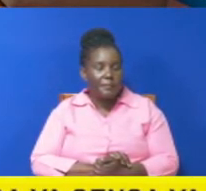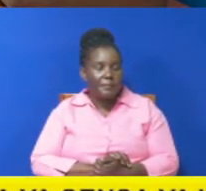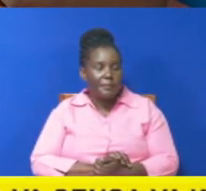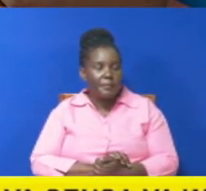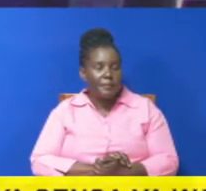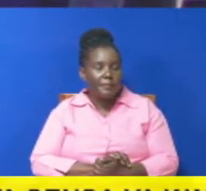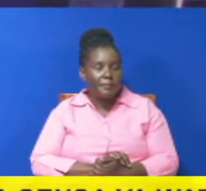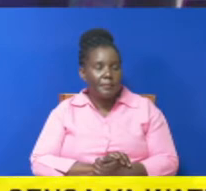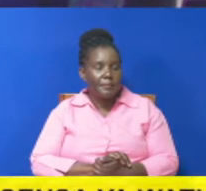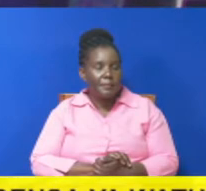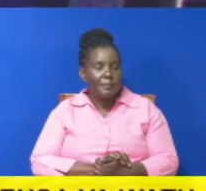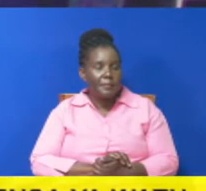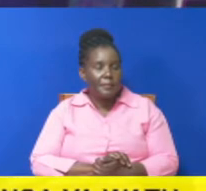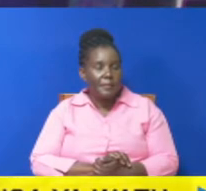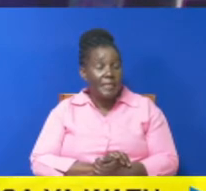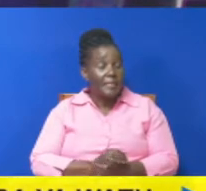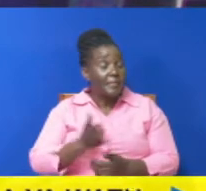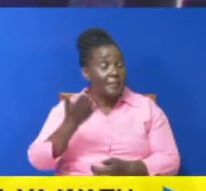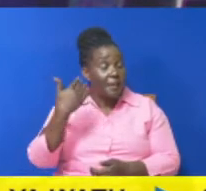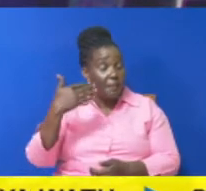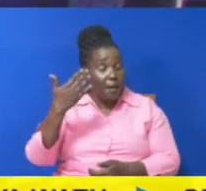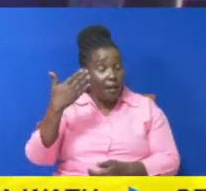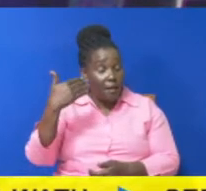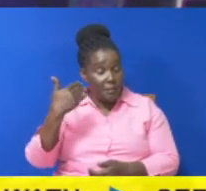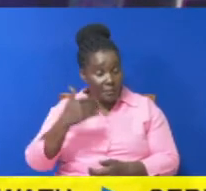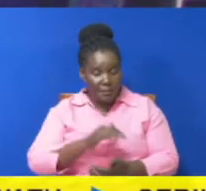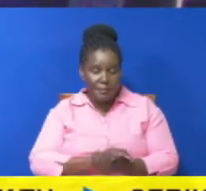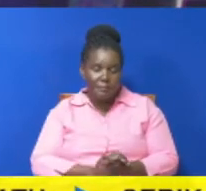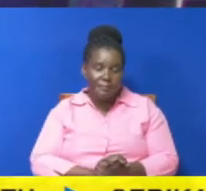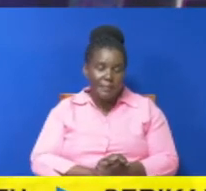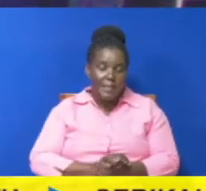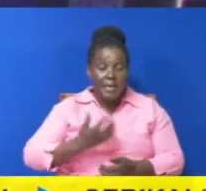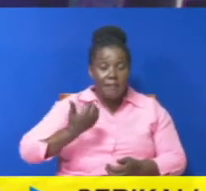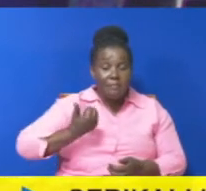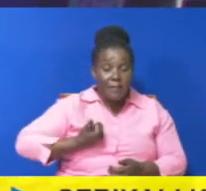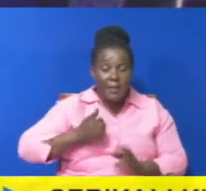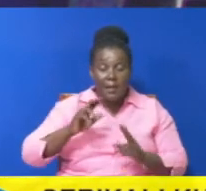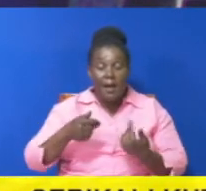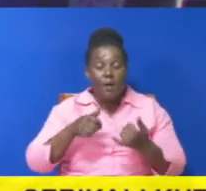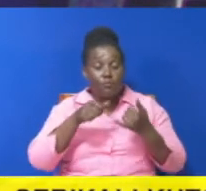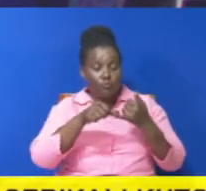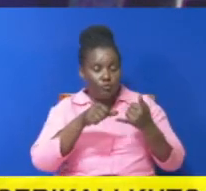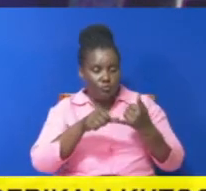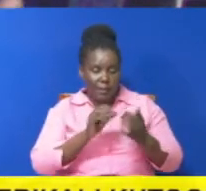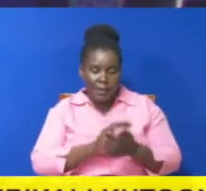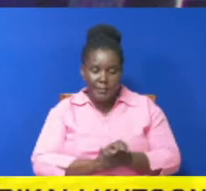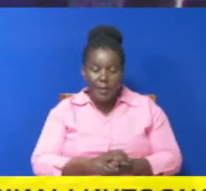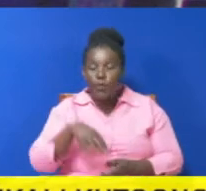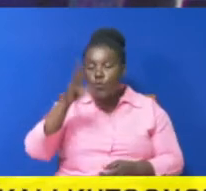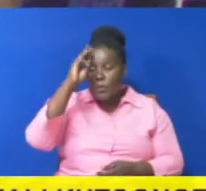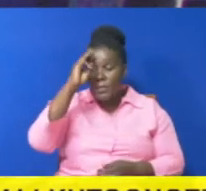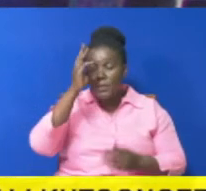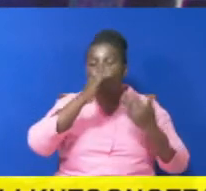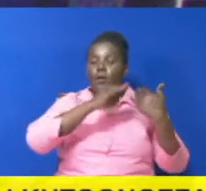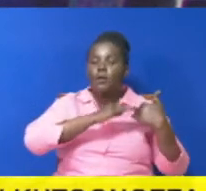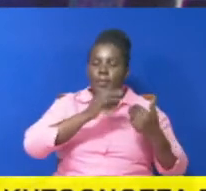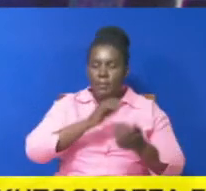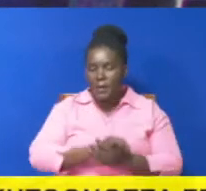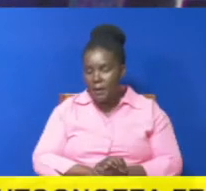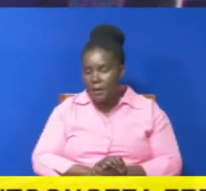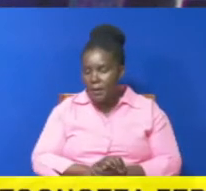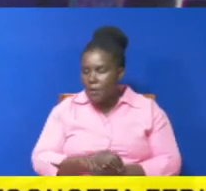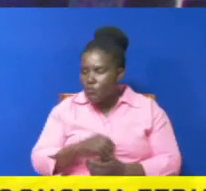walikuwa wake ama wachumba wanaangaliwa, wazazi wanasoma tabia. Nenda kaa unatafutiwa ama